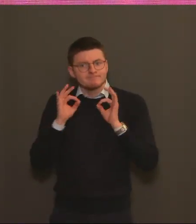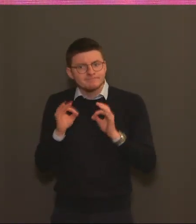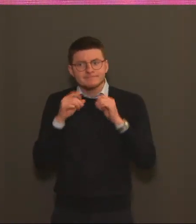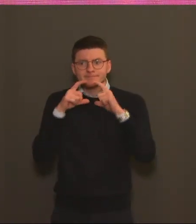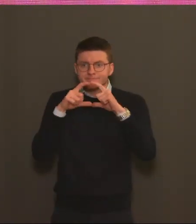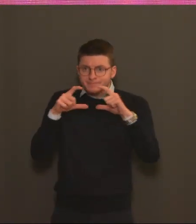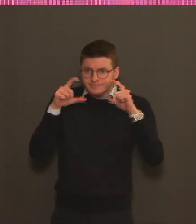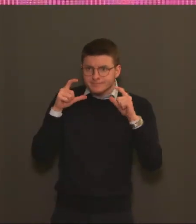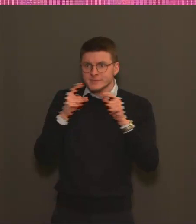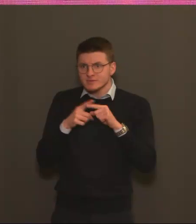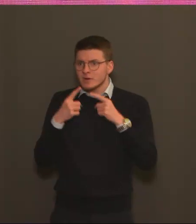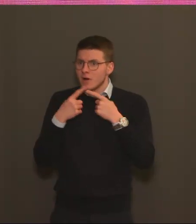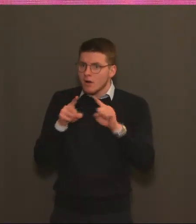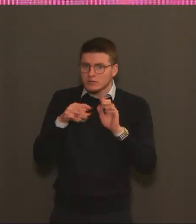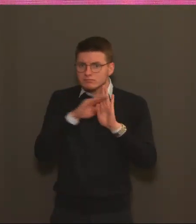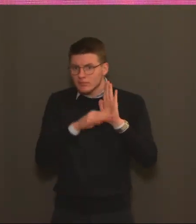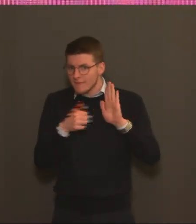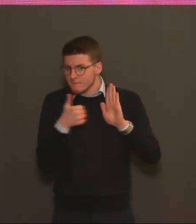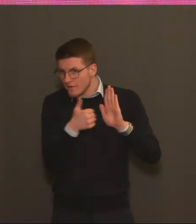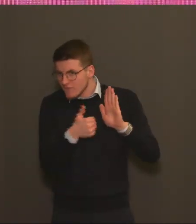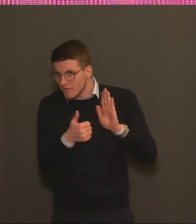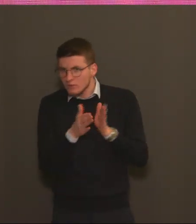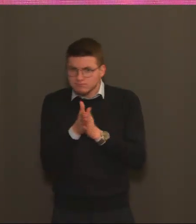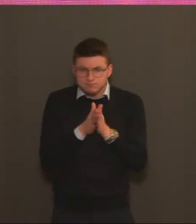andere hygiënemaatregelen.